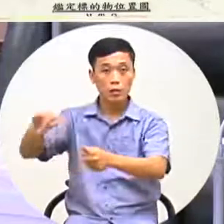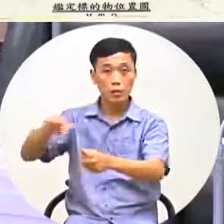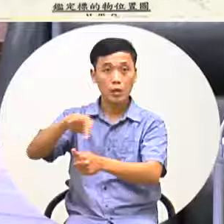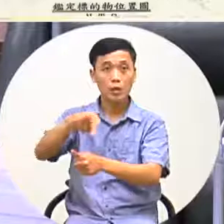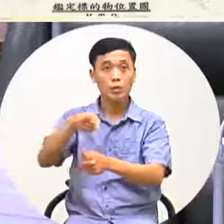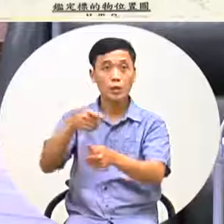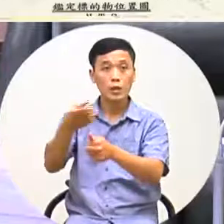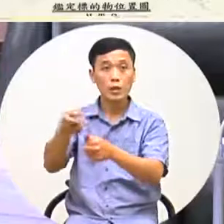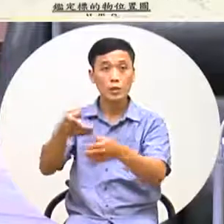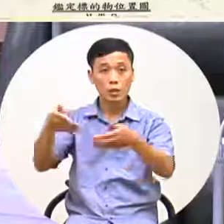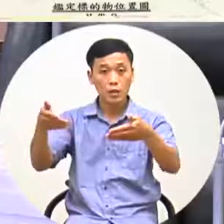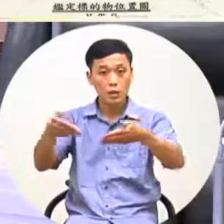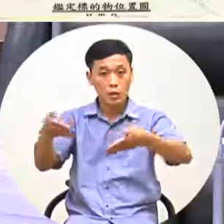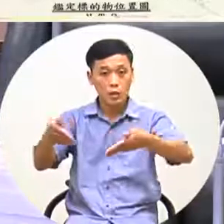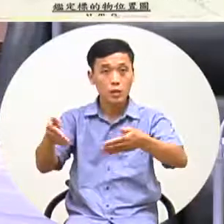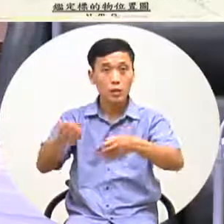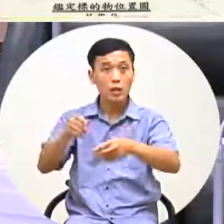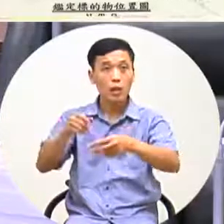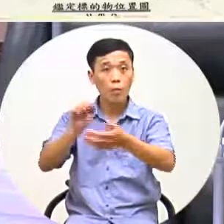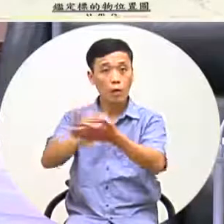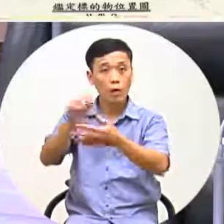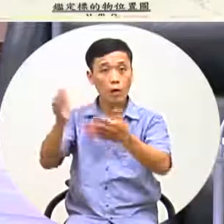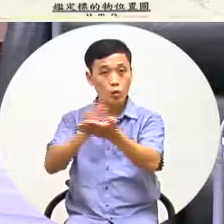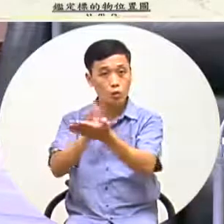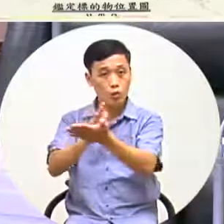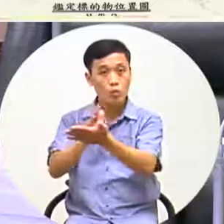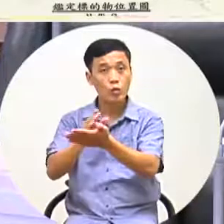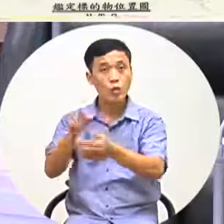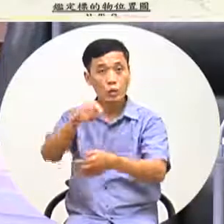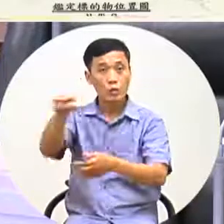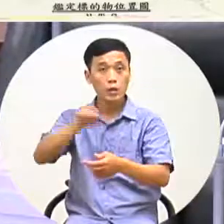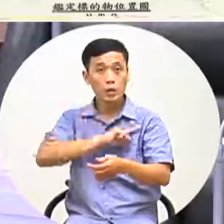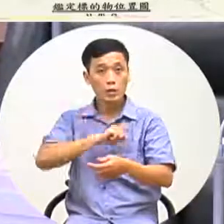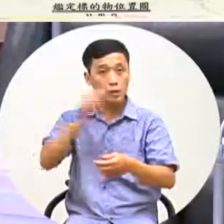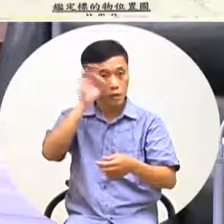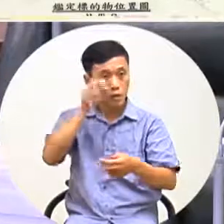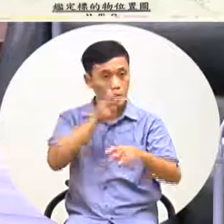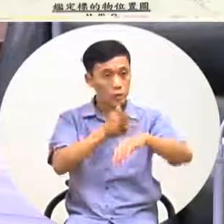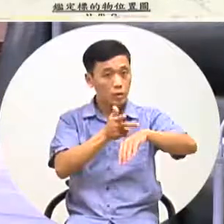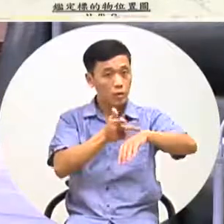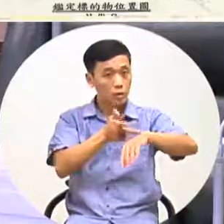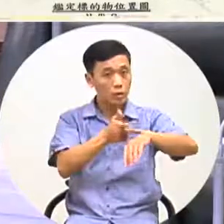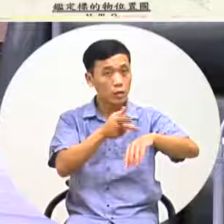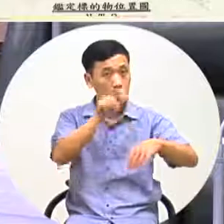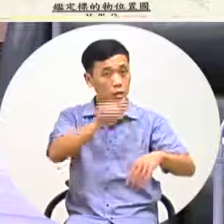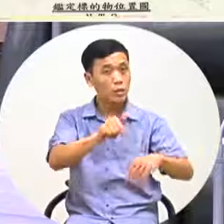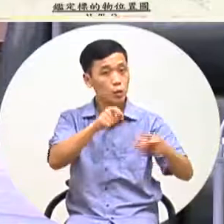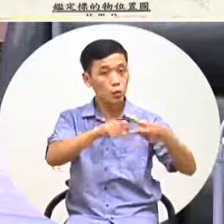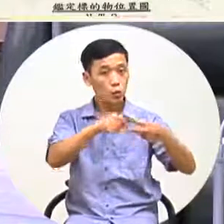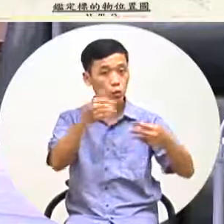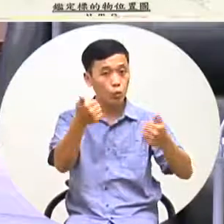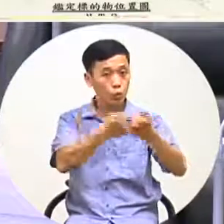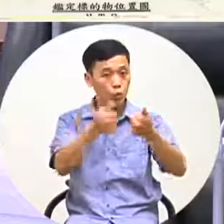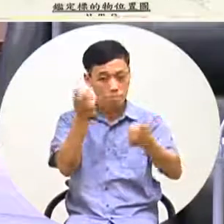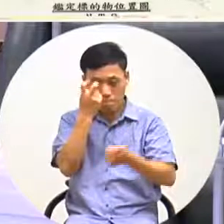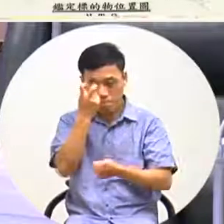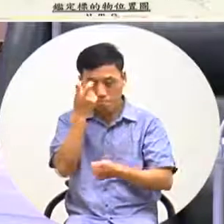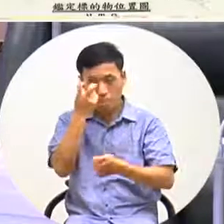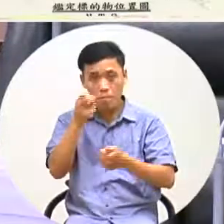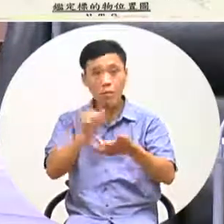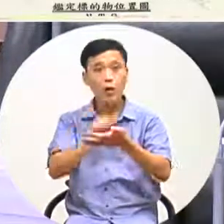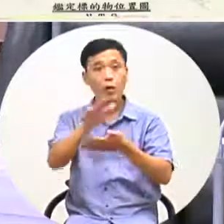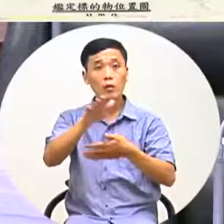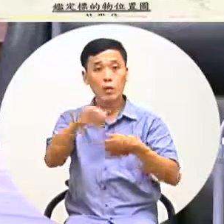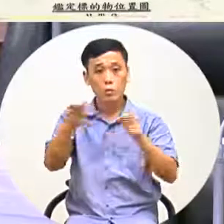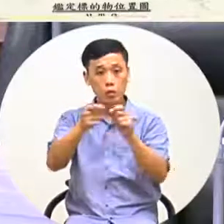到他们自己去找技师工会去做一些鉴定报告。他们把他们附近的左右邻居的地方都标点